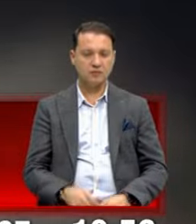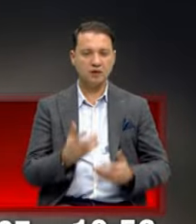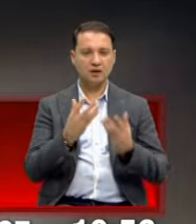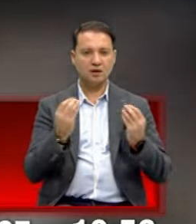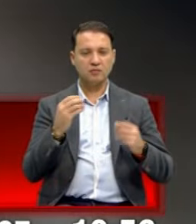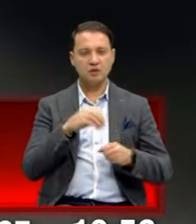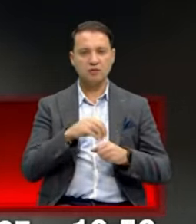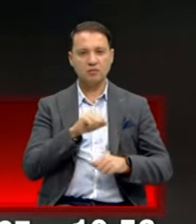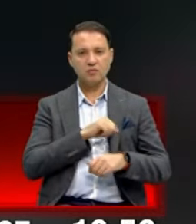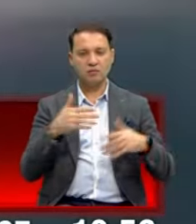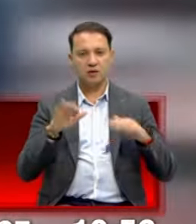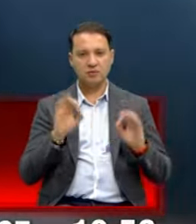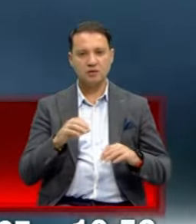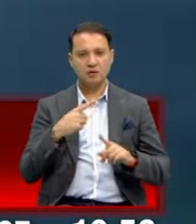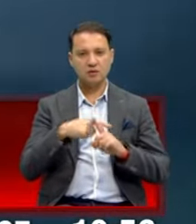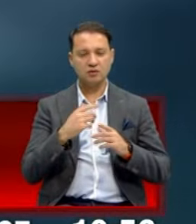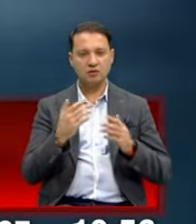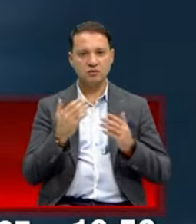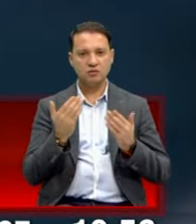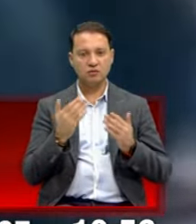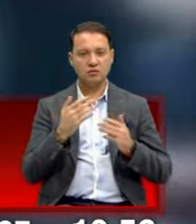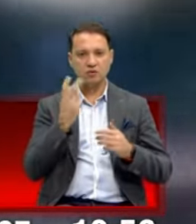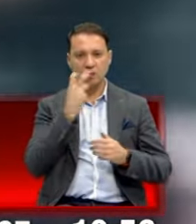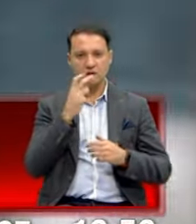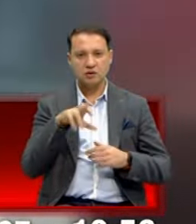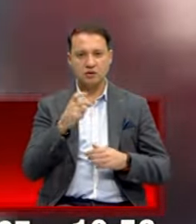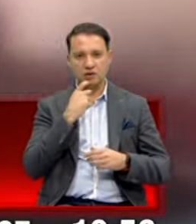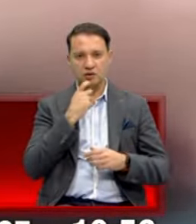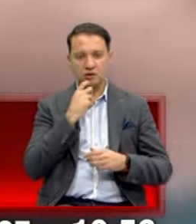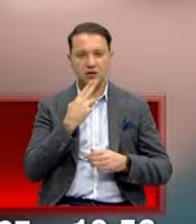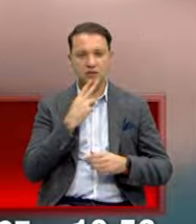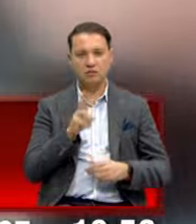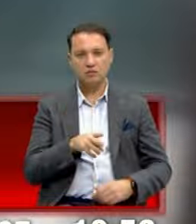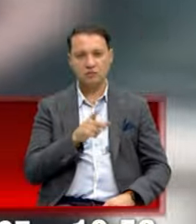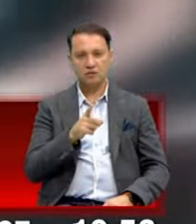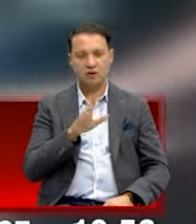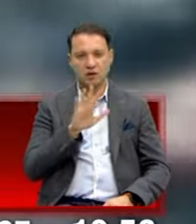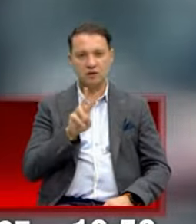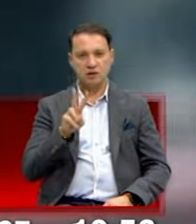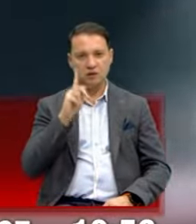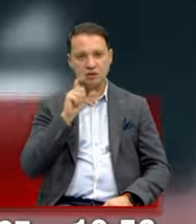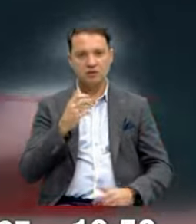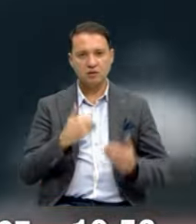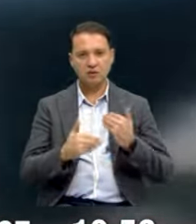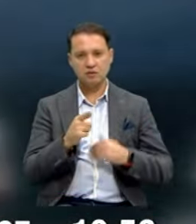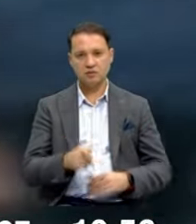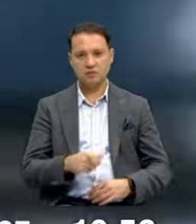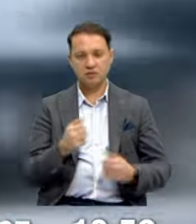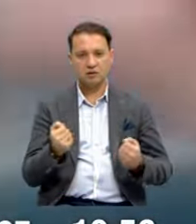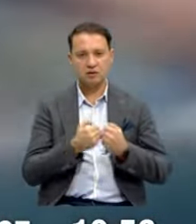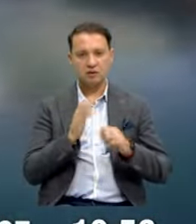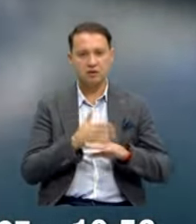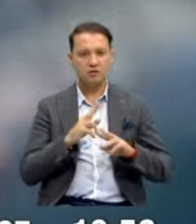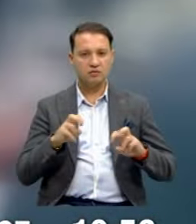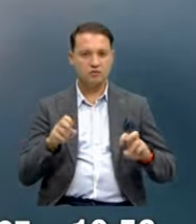Kalabalık arasında panik başladı. Kilise korosunun 80 yaşındaki kadın üyesi hayatını kaybetti. 52 kişi yaralandı. Kazanın